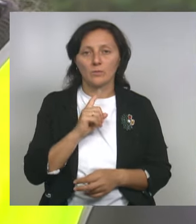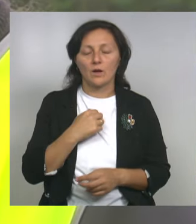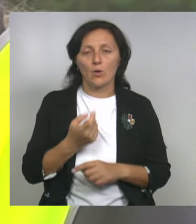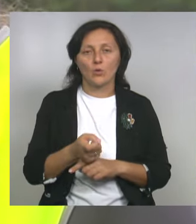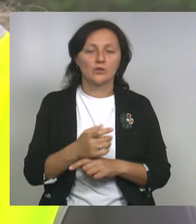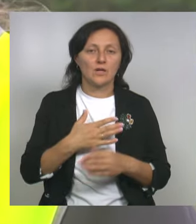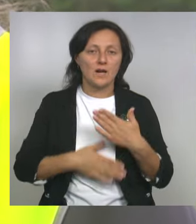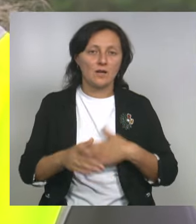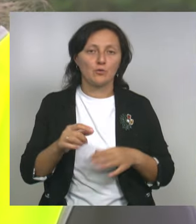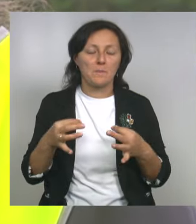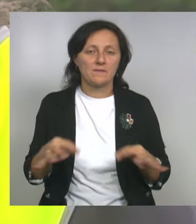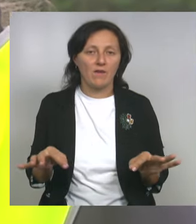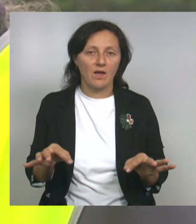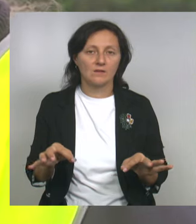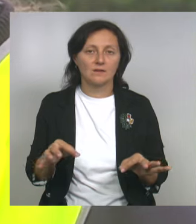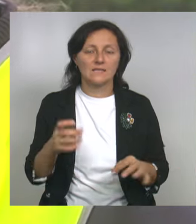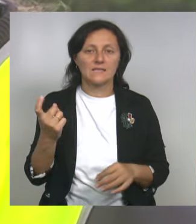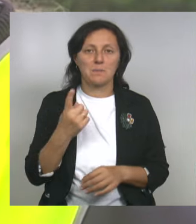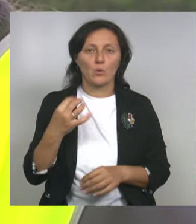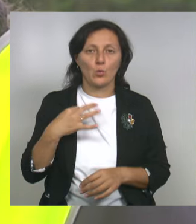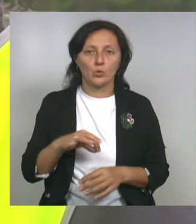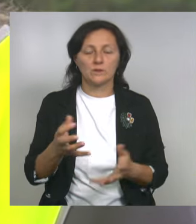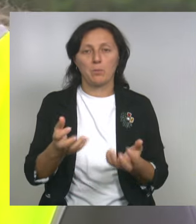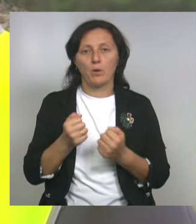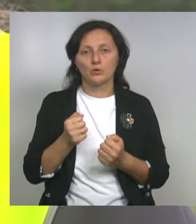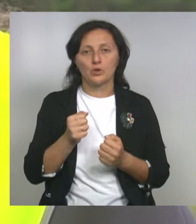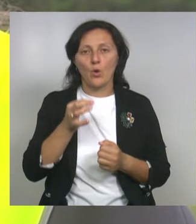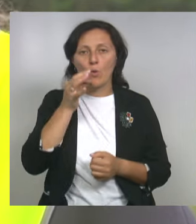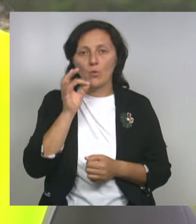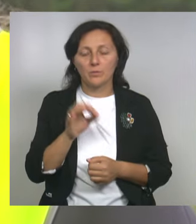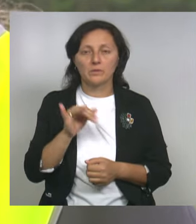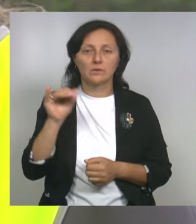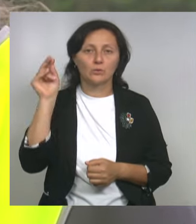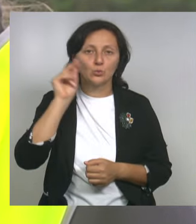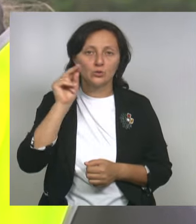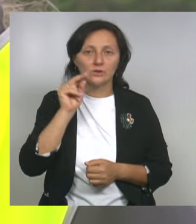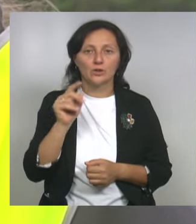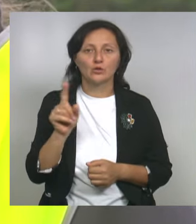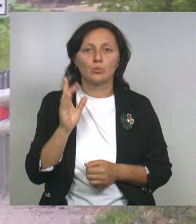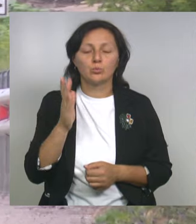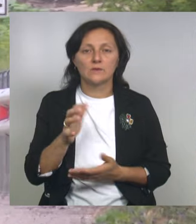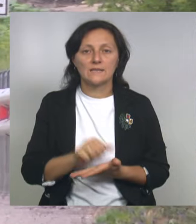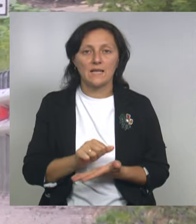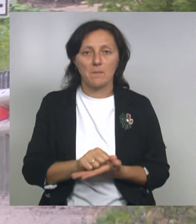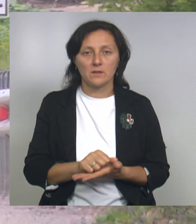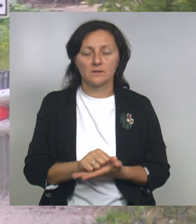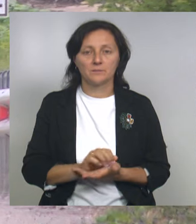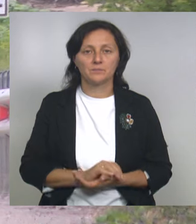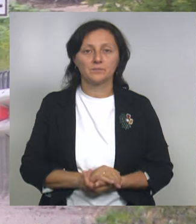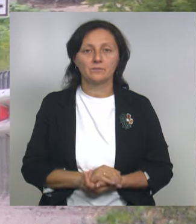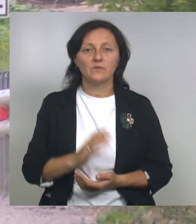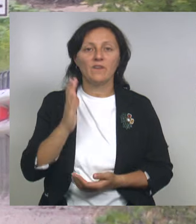радует, что позволяет даже с первого курса уже получать опыт и учиться именно тому, чем будешь заниматься в будущем. В будущем